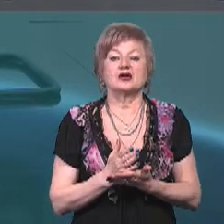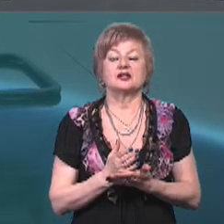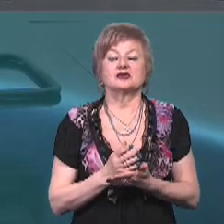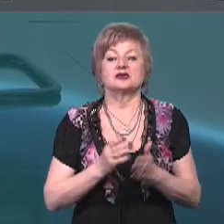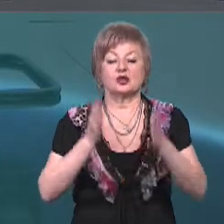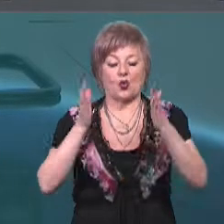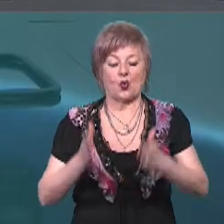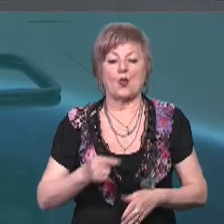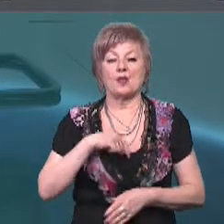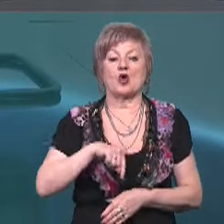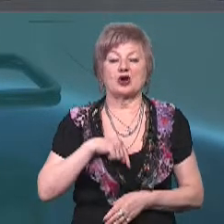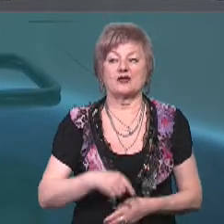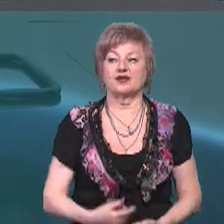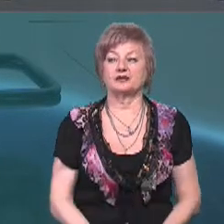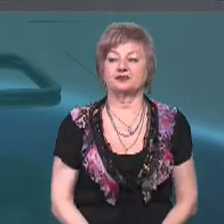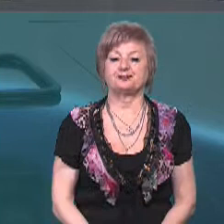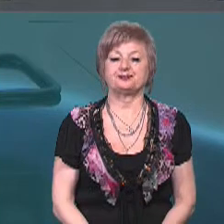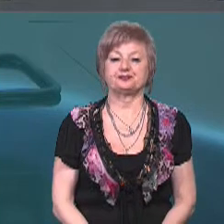біографії. Давайте, будь ласка, послухаємо.